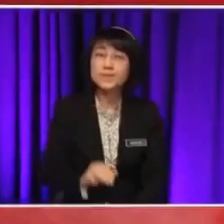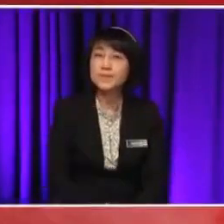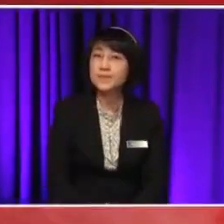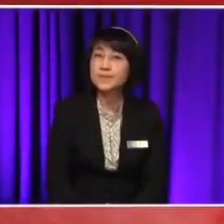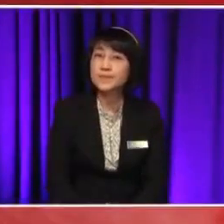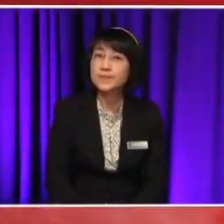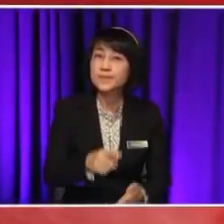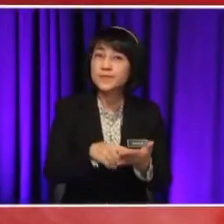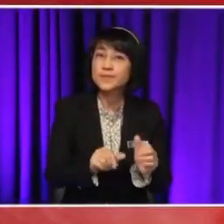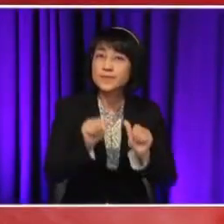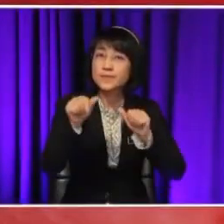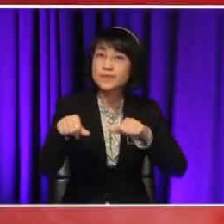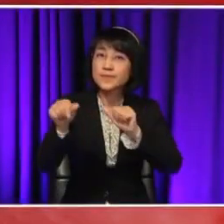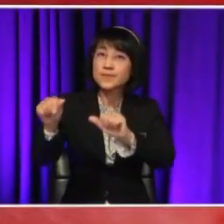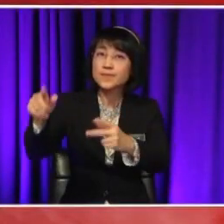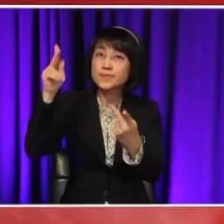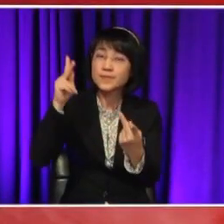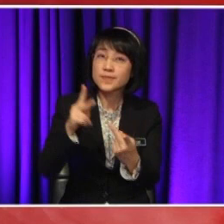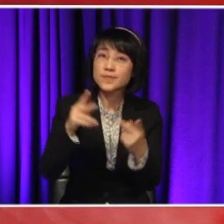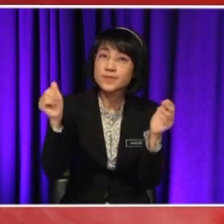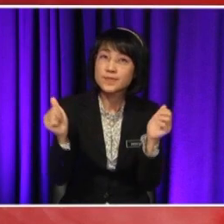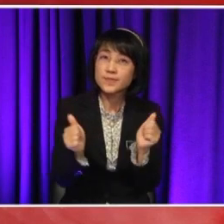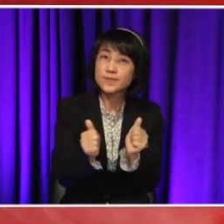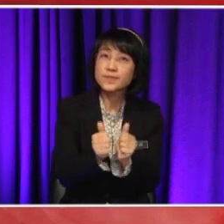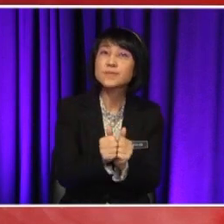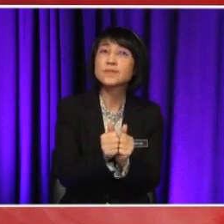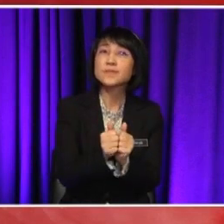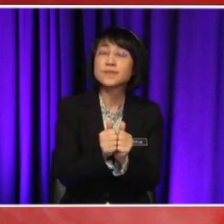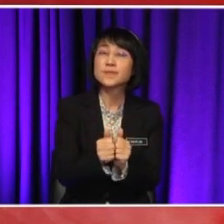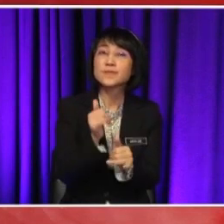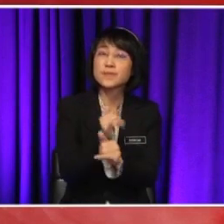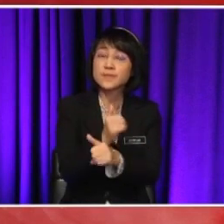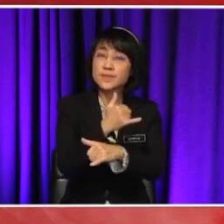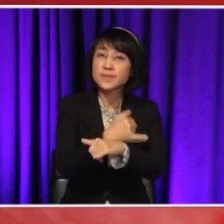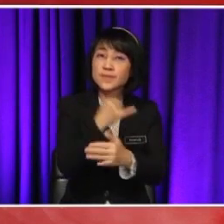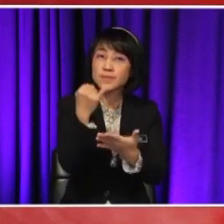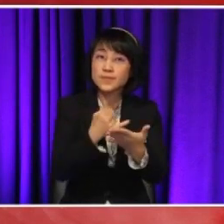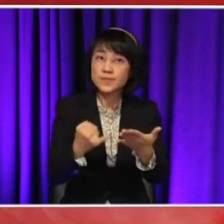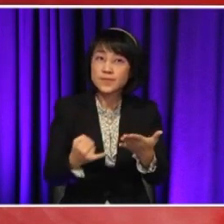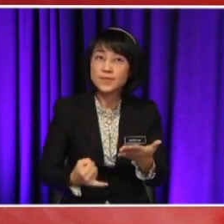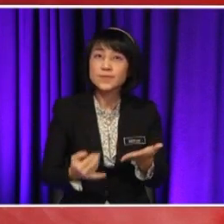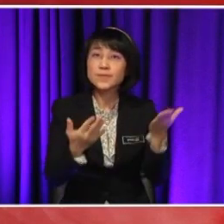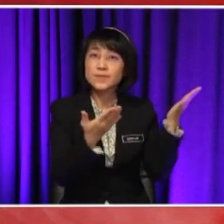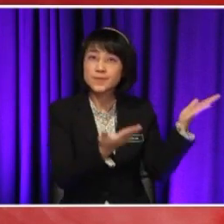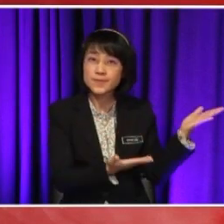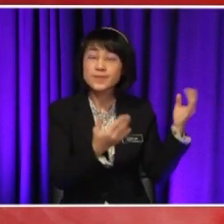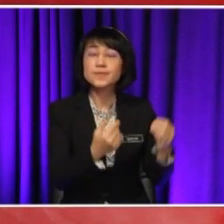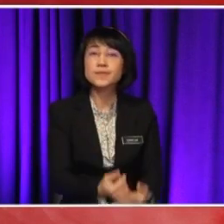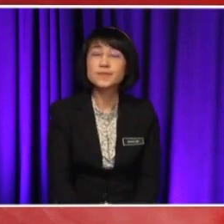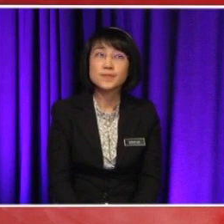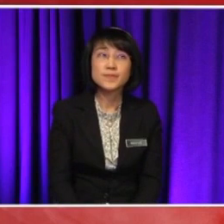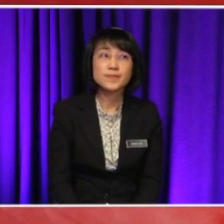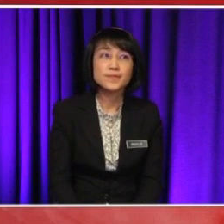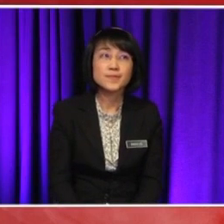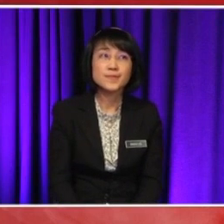Apakah aliran seni yang sesuai dengan karya lukisan di sebelah? Ini senang, cikgu. Fizi nak